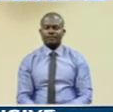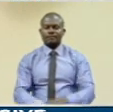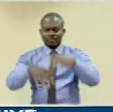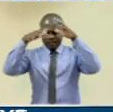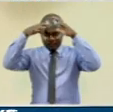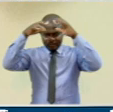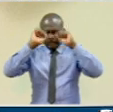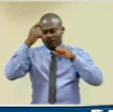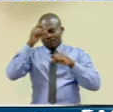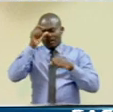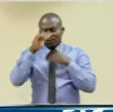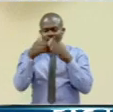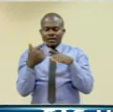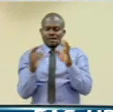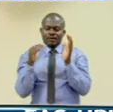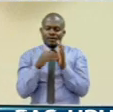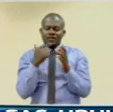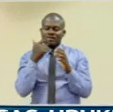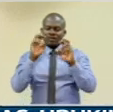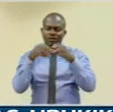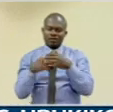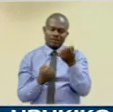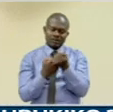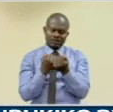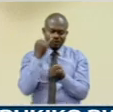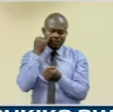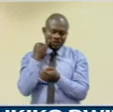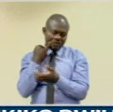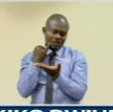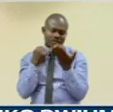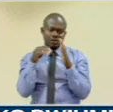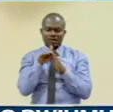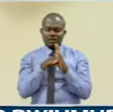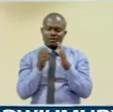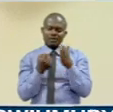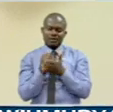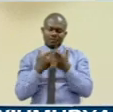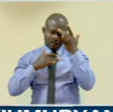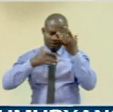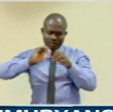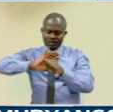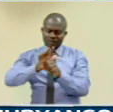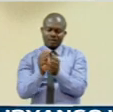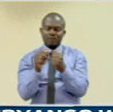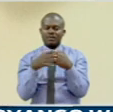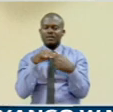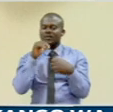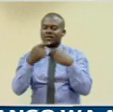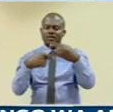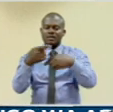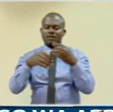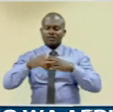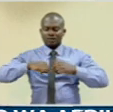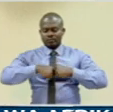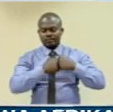Perezida Paul Kagame kandi yavuze ko gushyigikira byimazeyo iyi gahunda bizatuma icyorezo cya COVID-19 kidakomeza